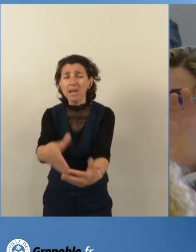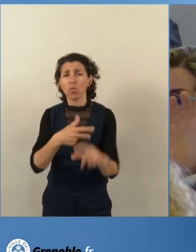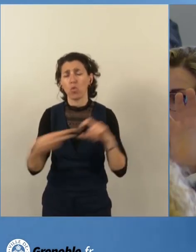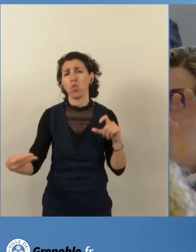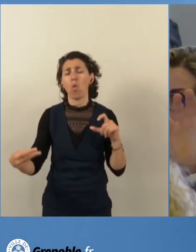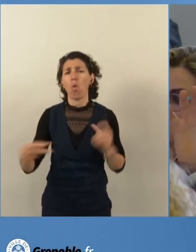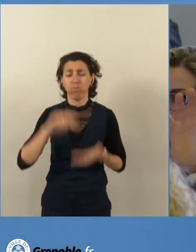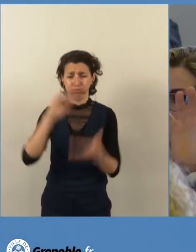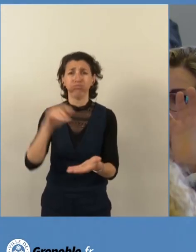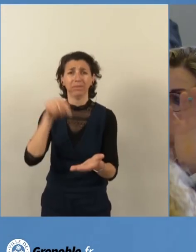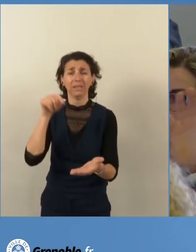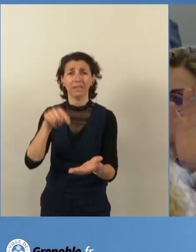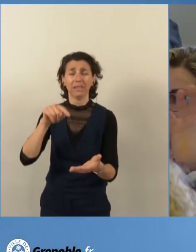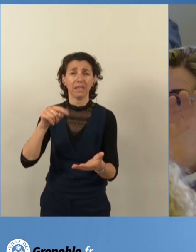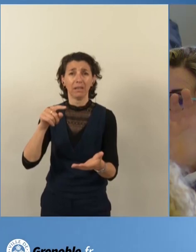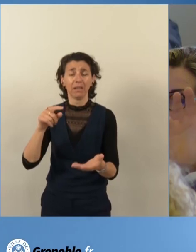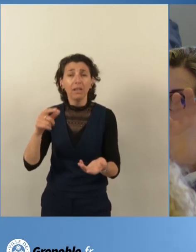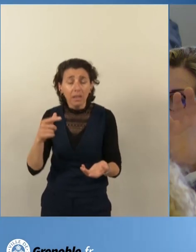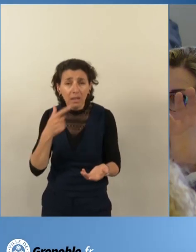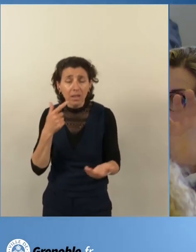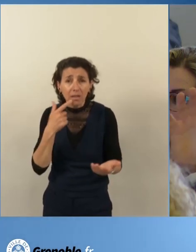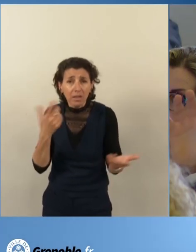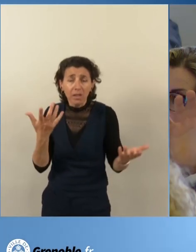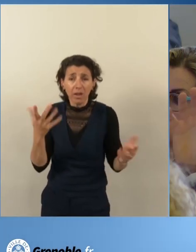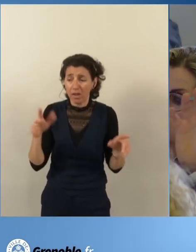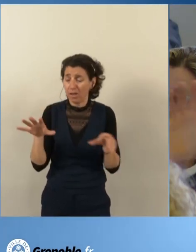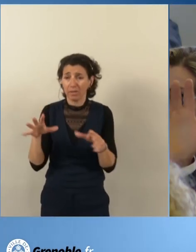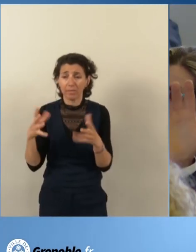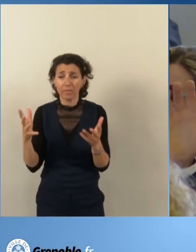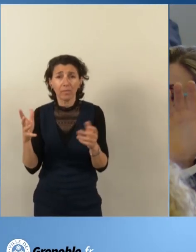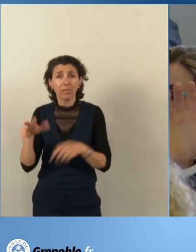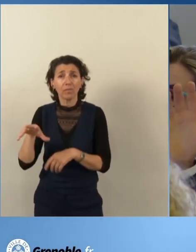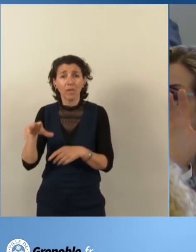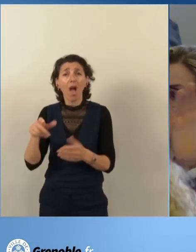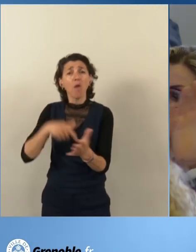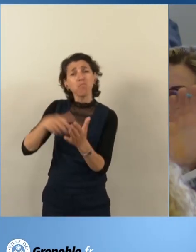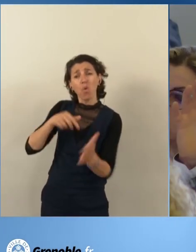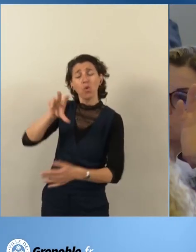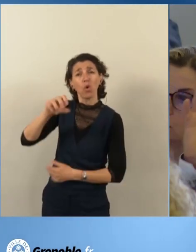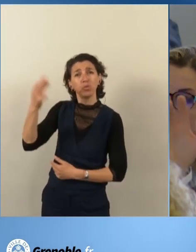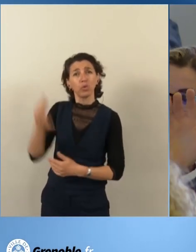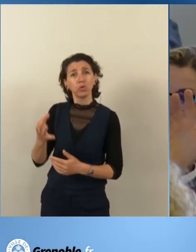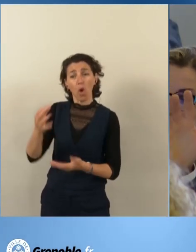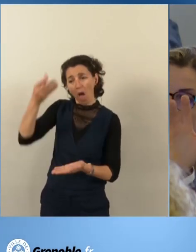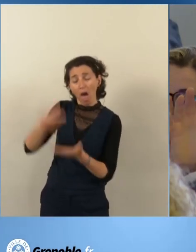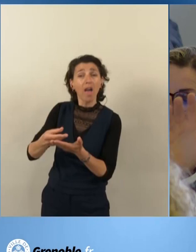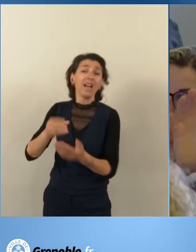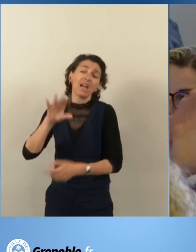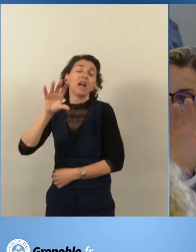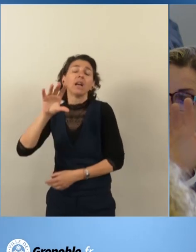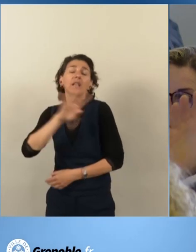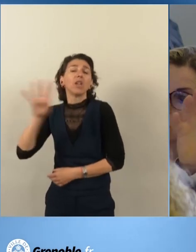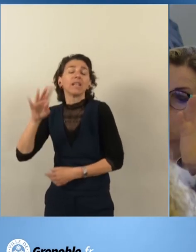million d'euros soit au fond le 44e de des 30% d'impôts qui partent en fumée par